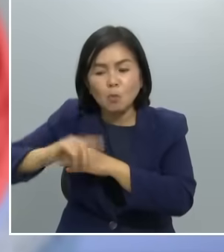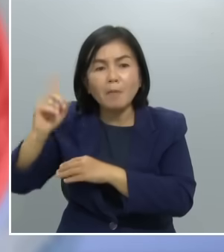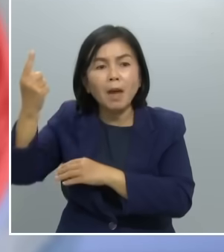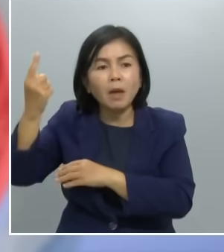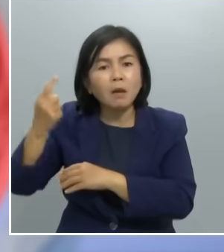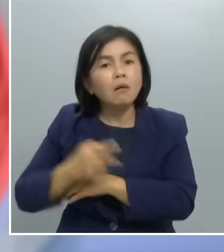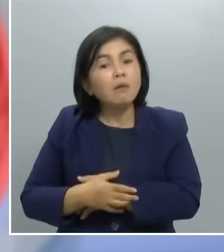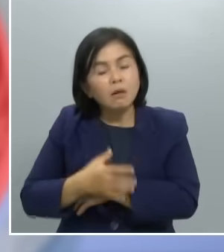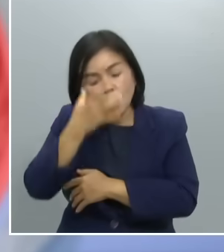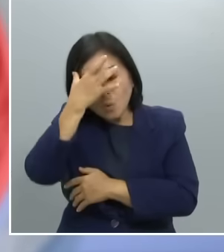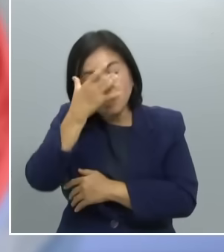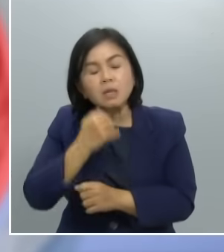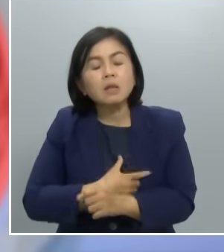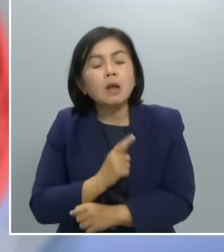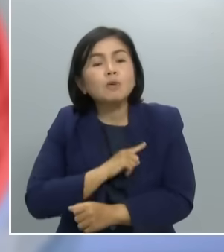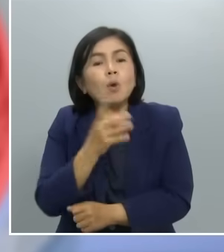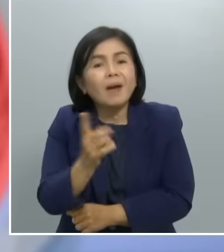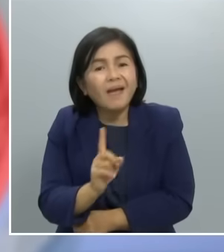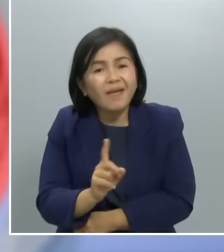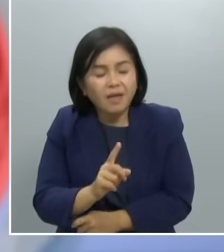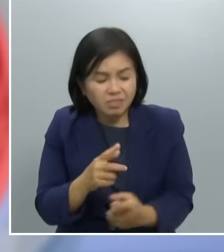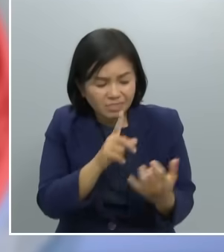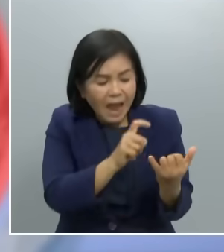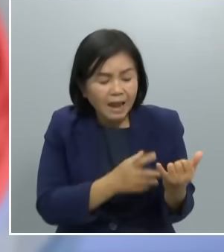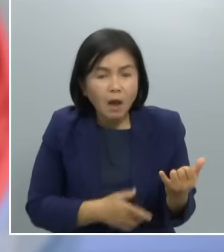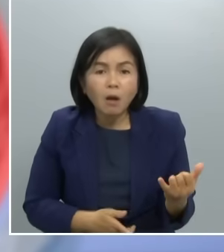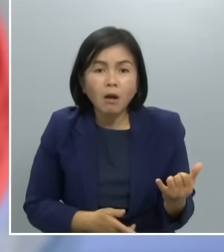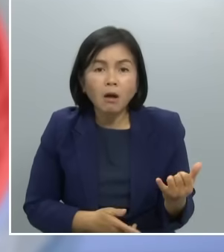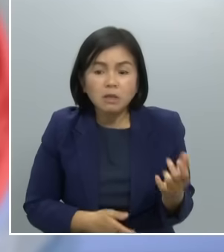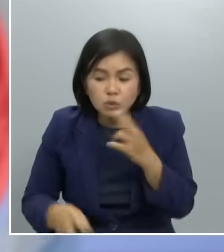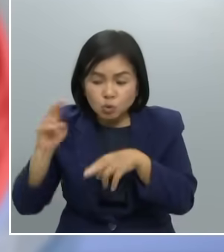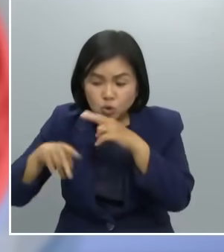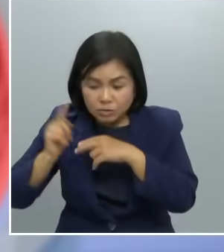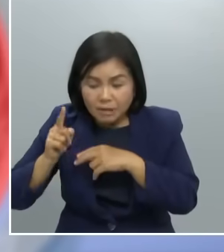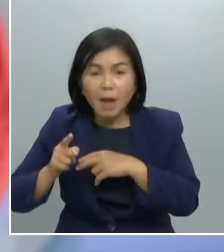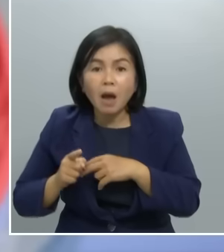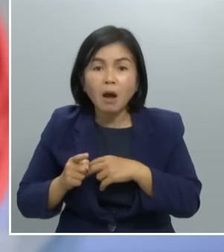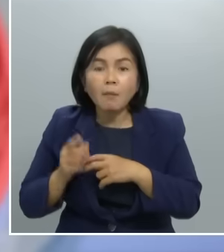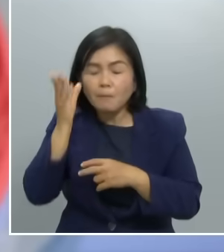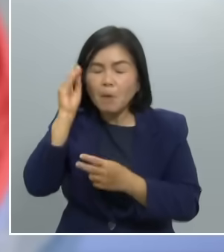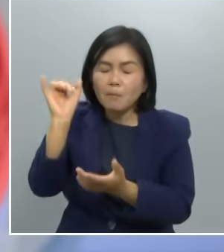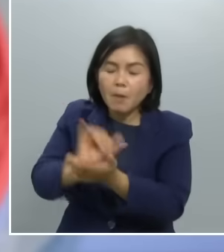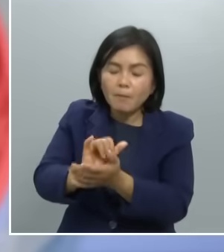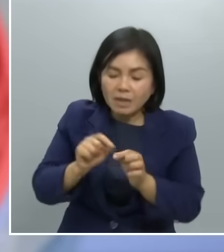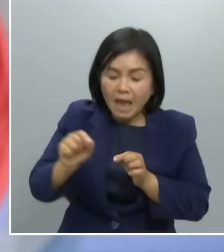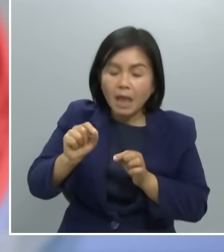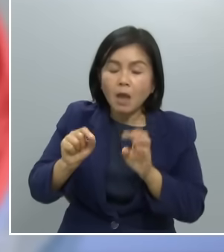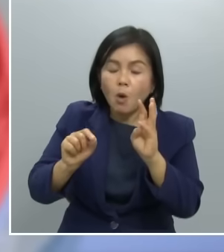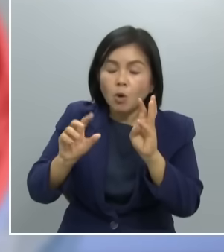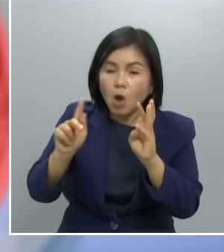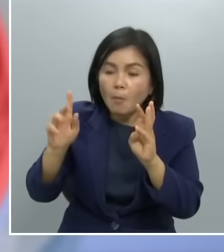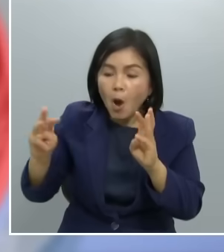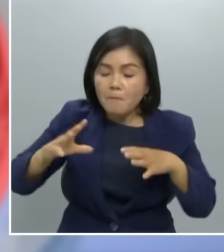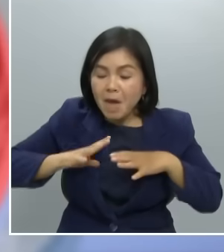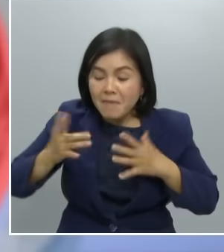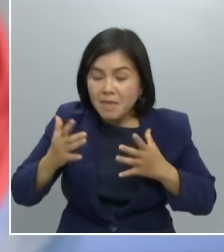เนี่ยรับผิดชอบไปยังไงเนี่ย ค่ะ คือต้องไปเช็คว่าจะเป็นจริงหรือเปล่าว่าหลังจากที่เขาล้มไปแล้วคุณไม่พาเขาส่งเป็นหมูให้เขาพักแต่คุณ